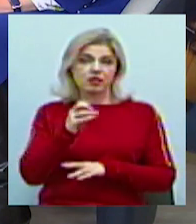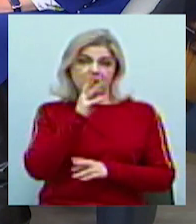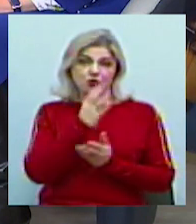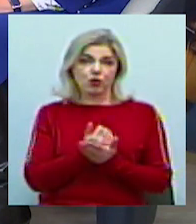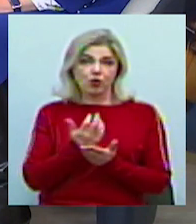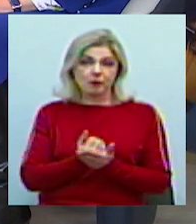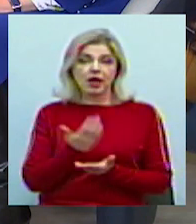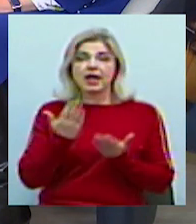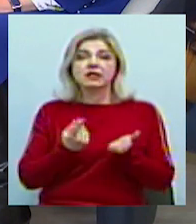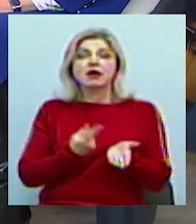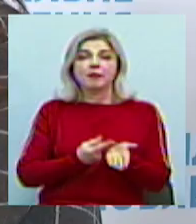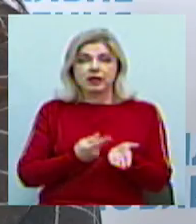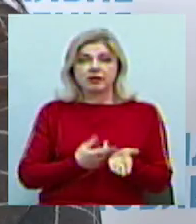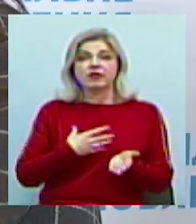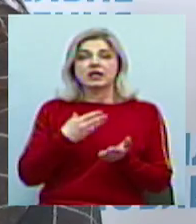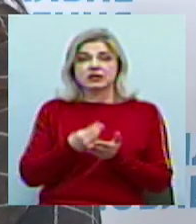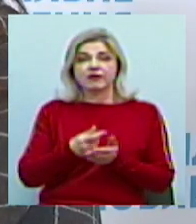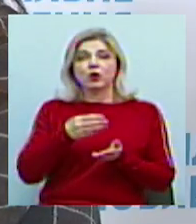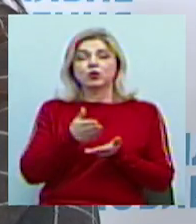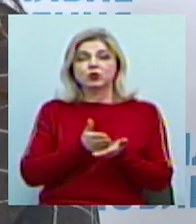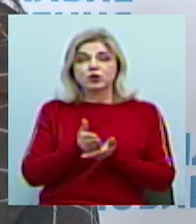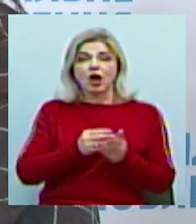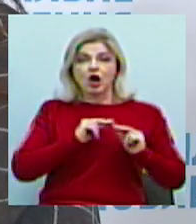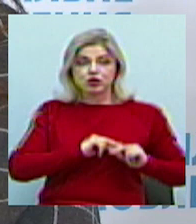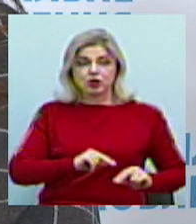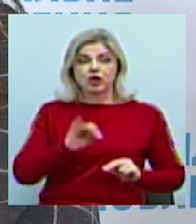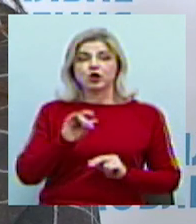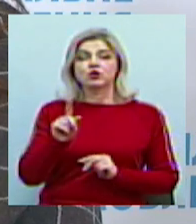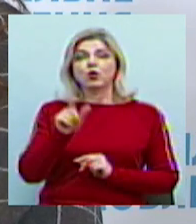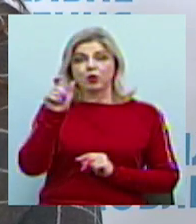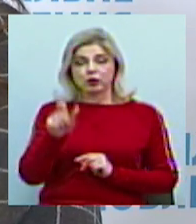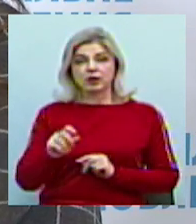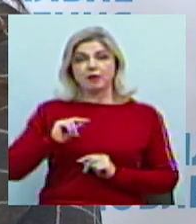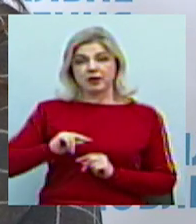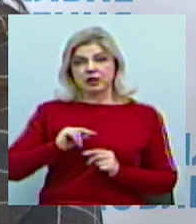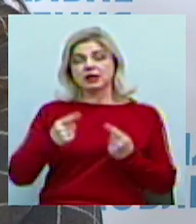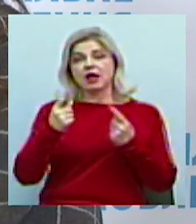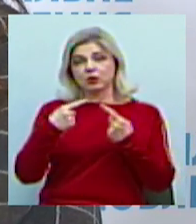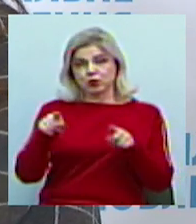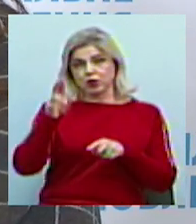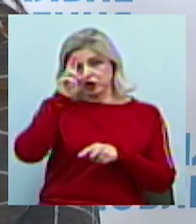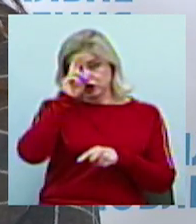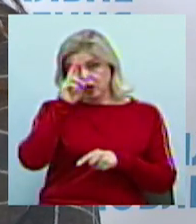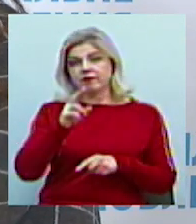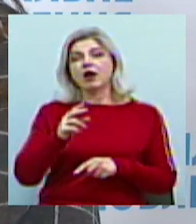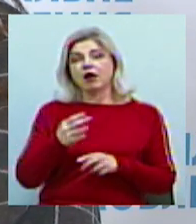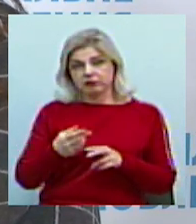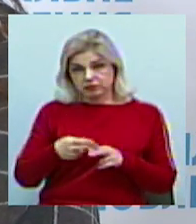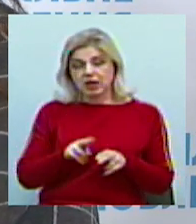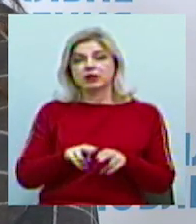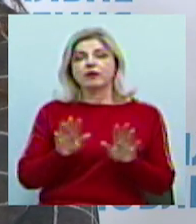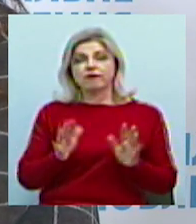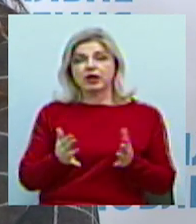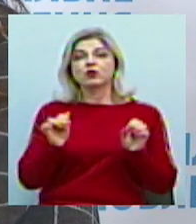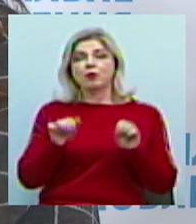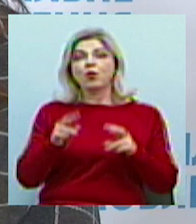якщо вони підтвердять свій трудовий стаж і те, що вони дійсно офіційно працюють на території інших держав, то ми в цьому випадку